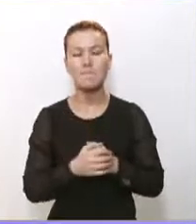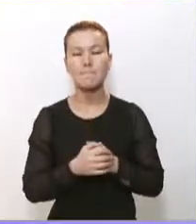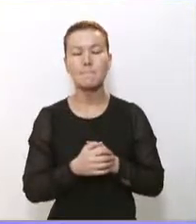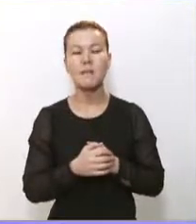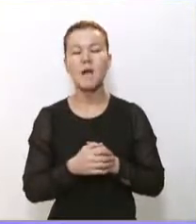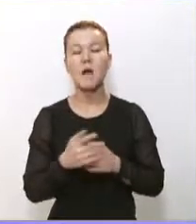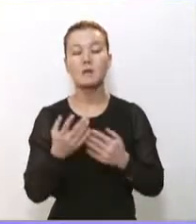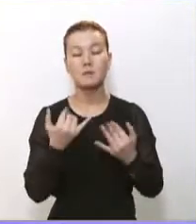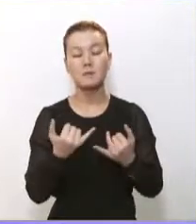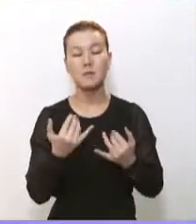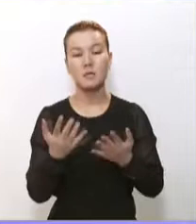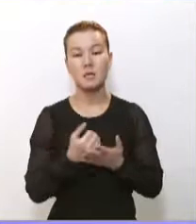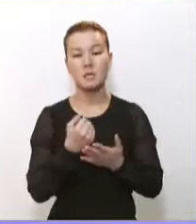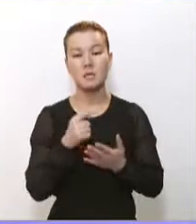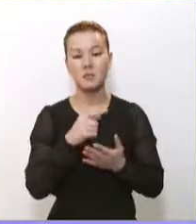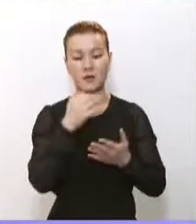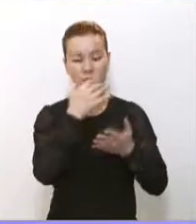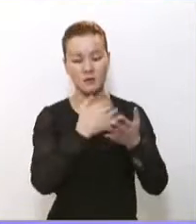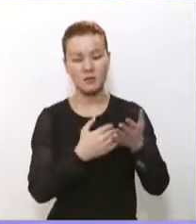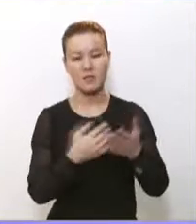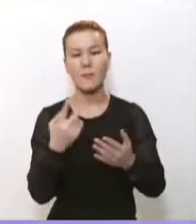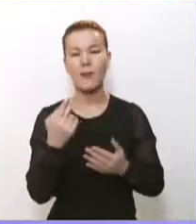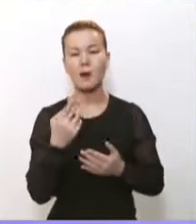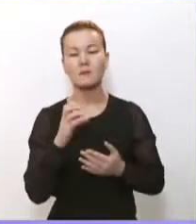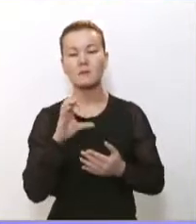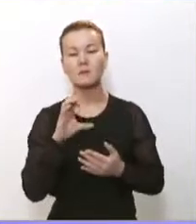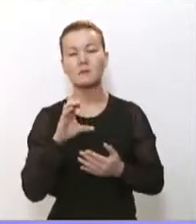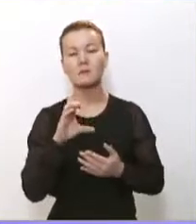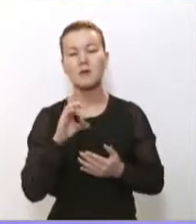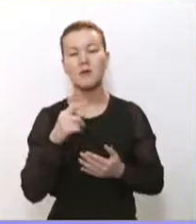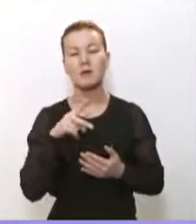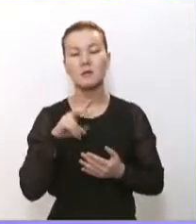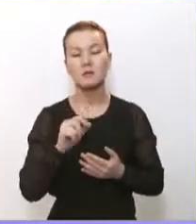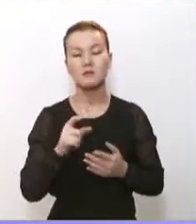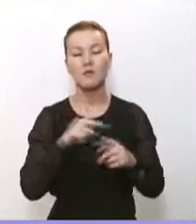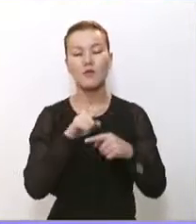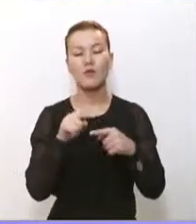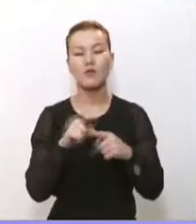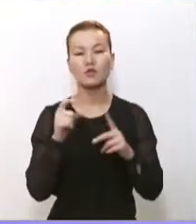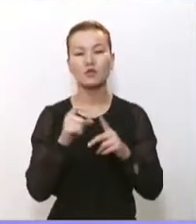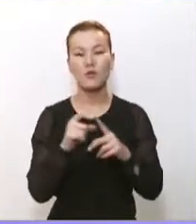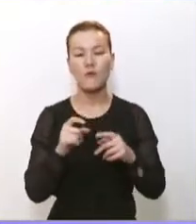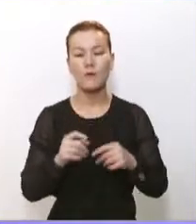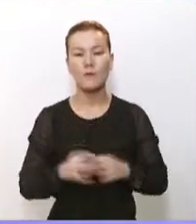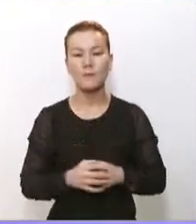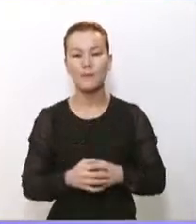найдите в тексте слова с парными согласными в корне слова.